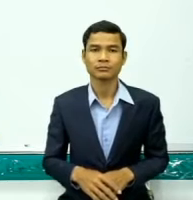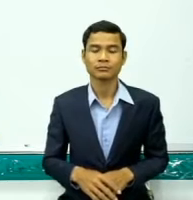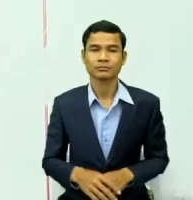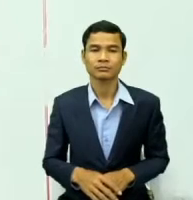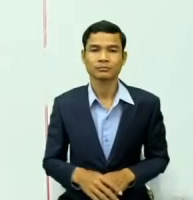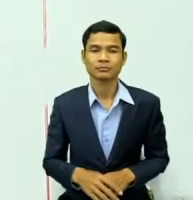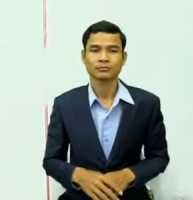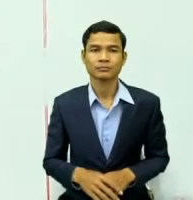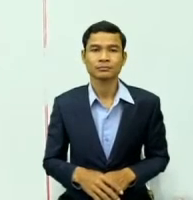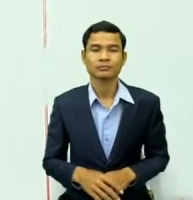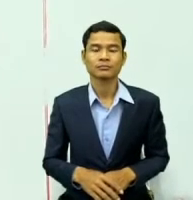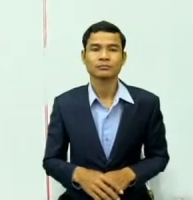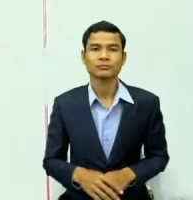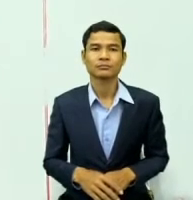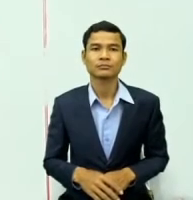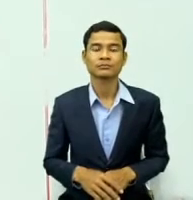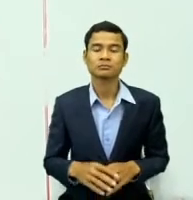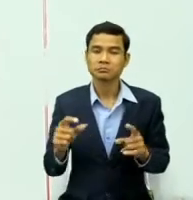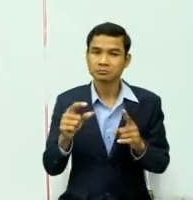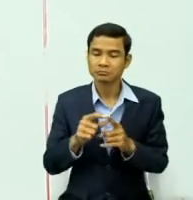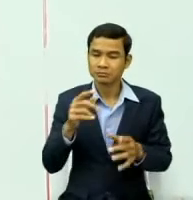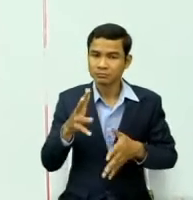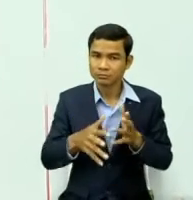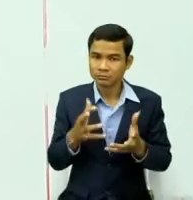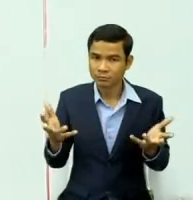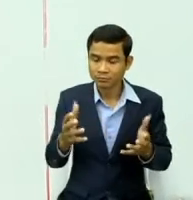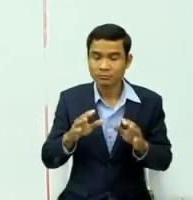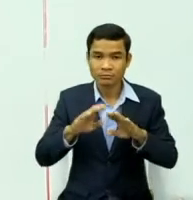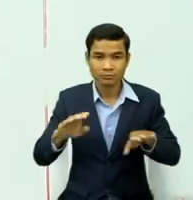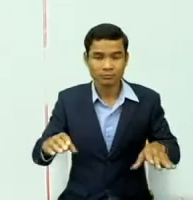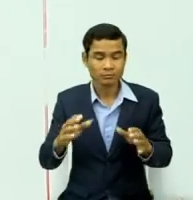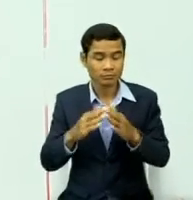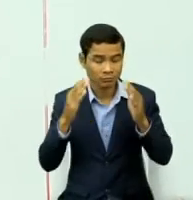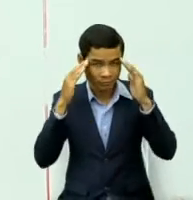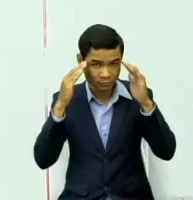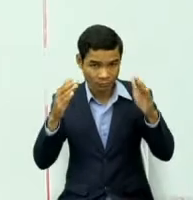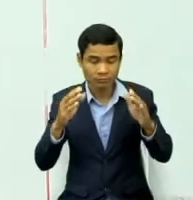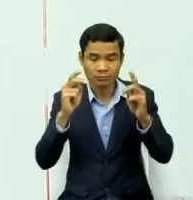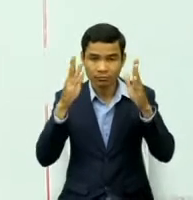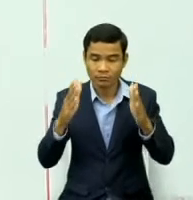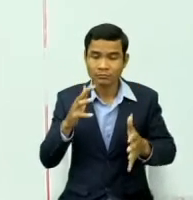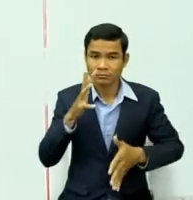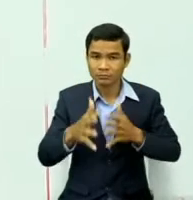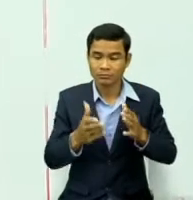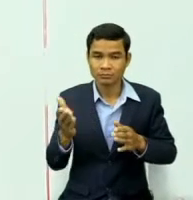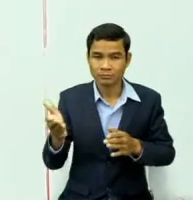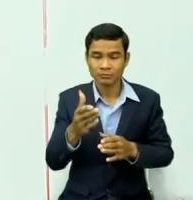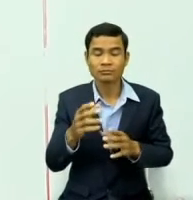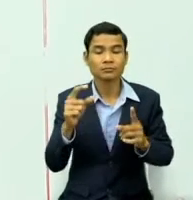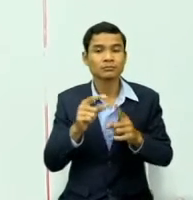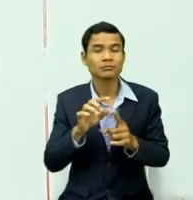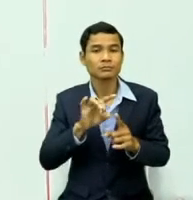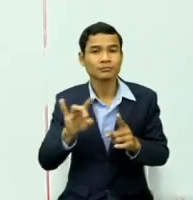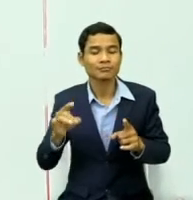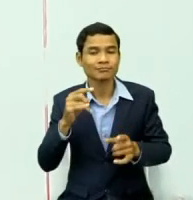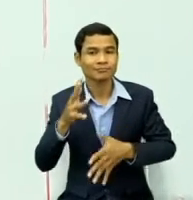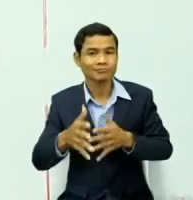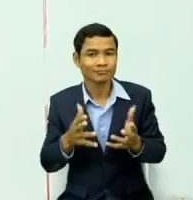Chà. Bịa ní, chừng ăn chẳng đẹp đất. Chà, con cũng chăm sẽ đập này, cụ à này sẽ đập con ná. Tập chiếc này cái dân án